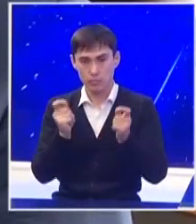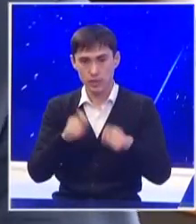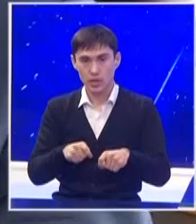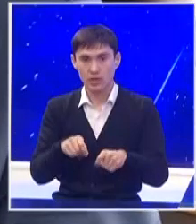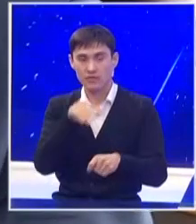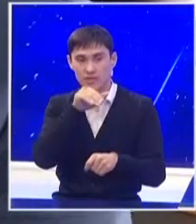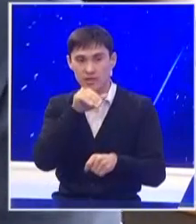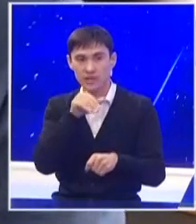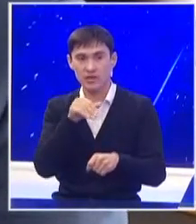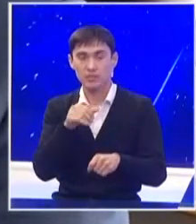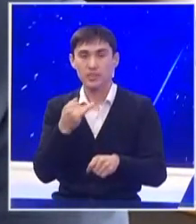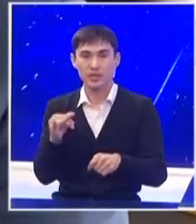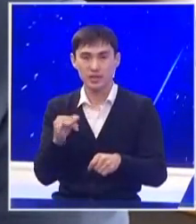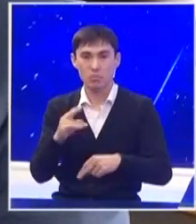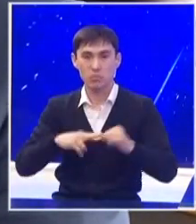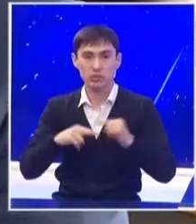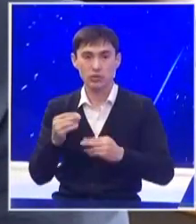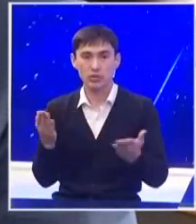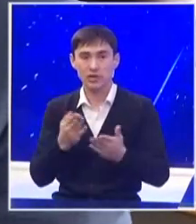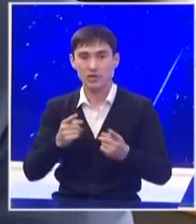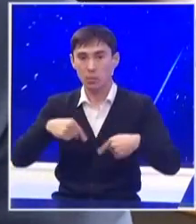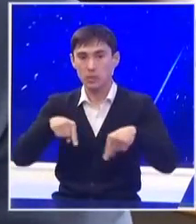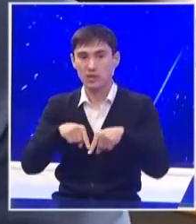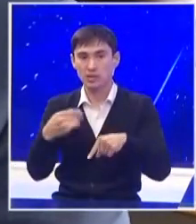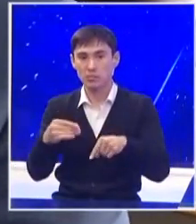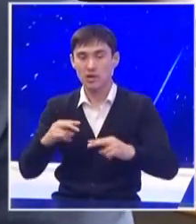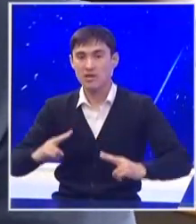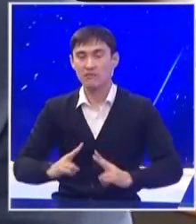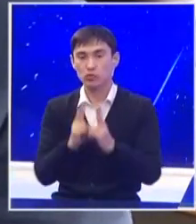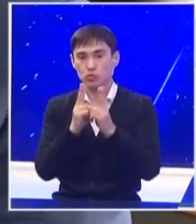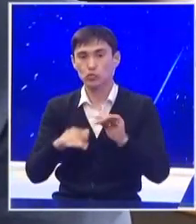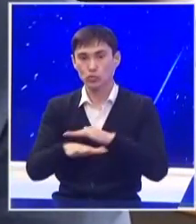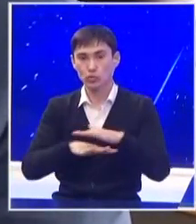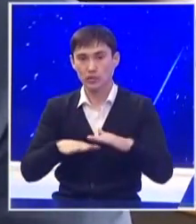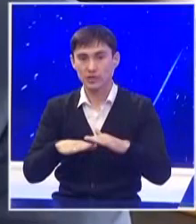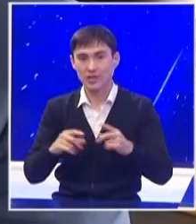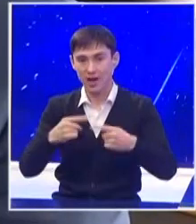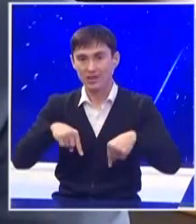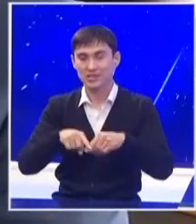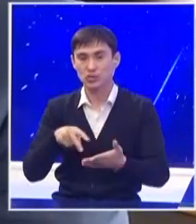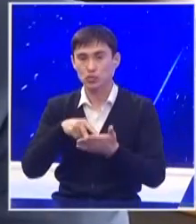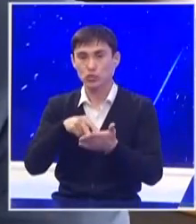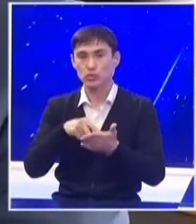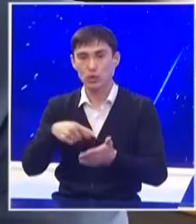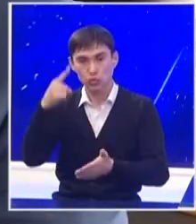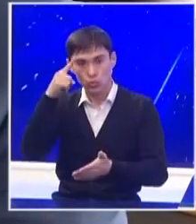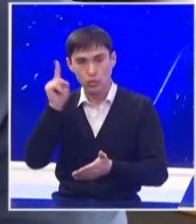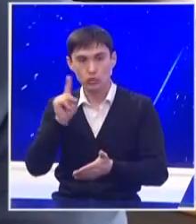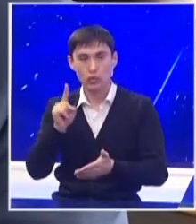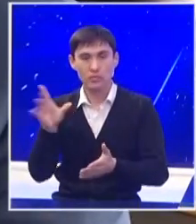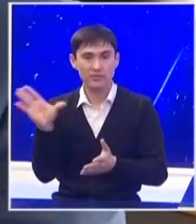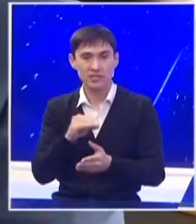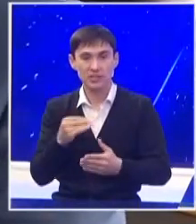приехать в Текелей и построить какие-то объекты именно инфраструктуры и для организации туризма. Я думаю, мы